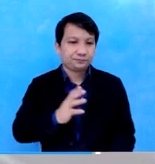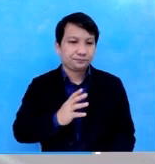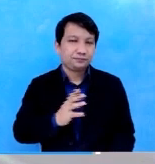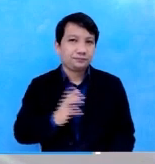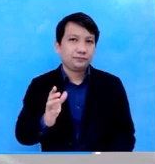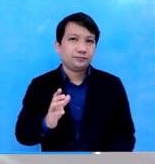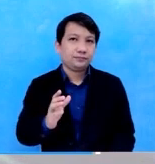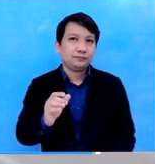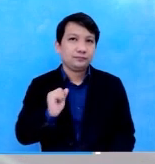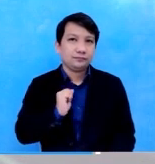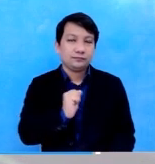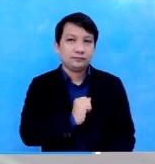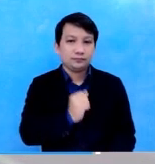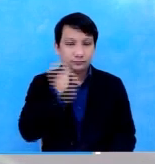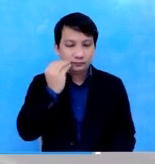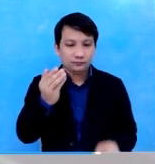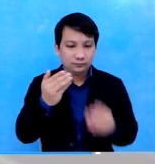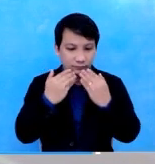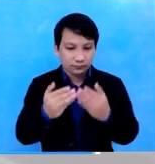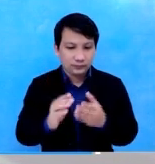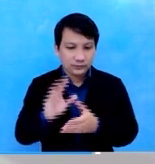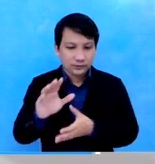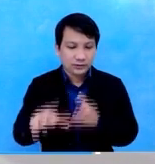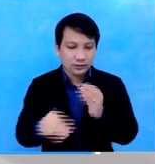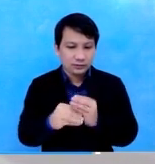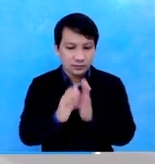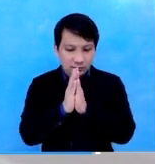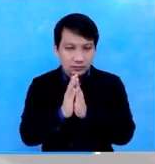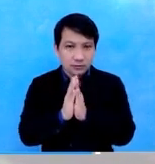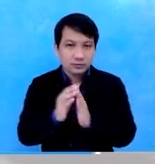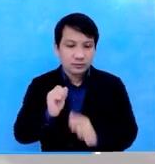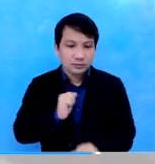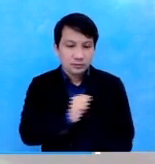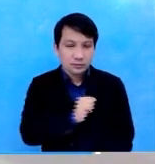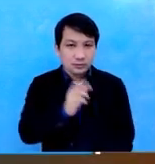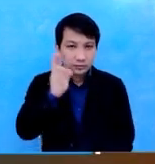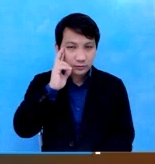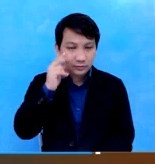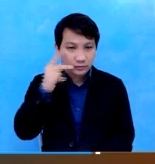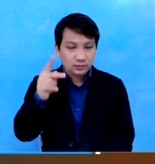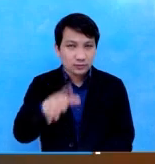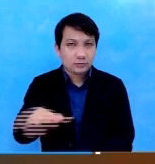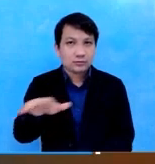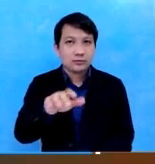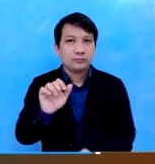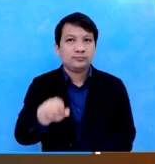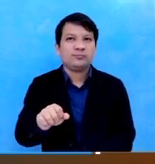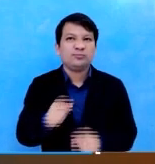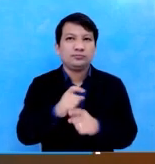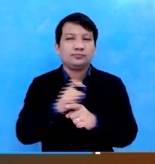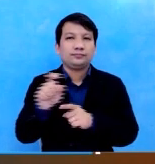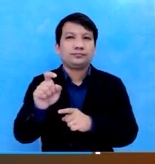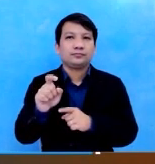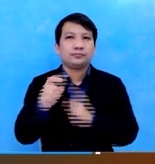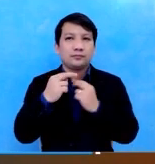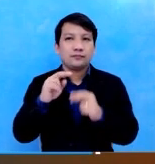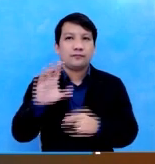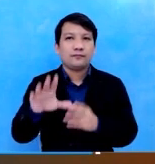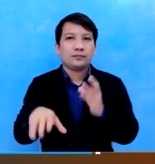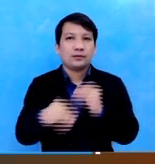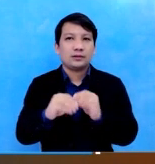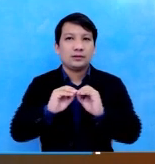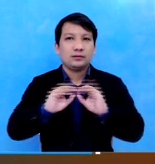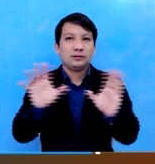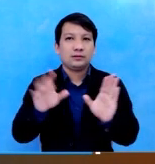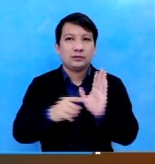ng senador. Nagpasalamat din sila sa mga nanalangin para kay Senator Padilla at sa kanyang mga doktor. Sa text message sa News 5, nilinaw ni